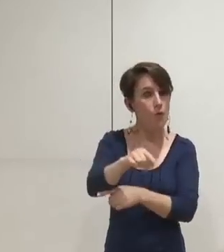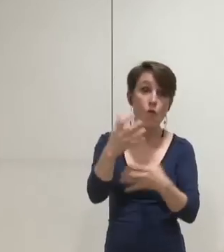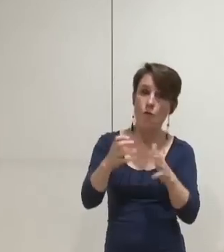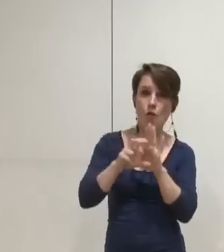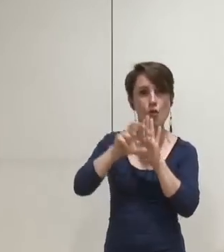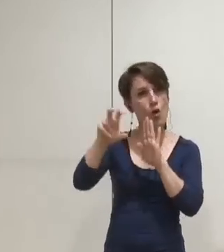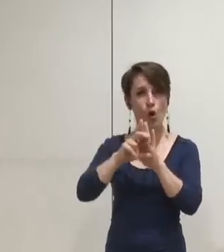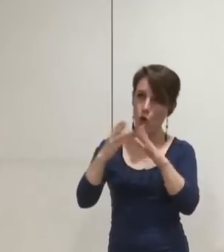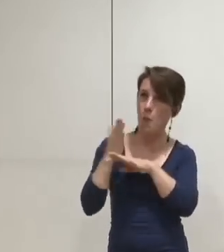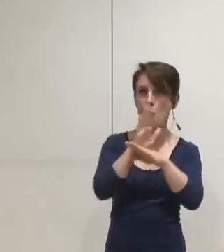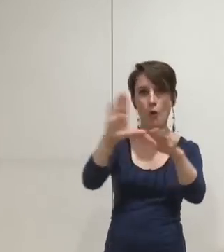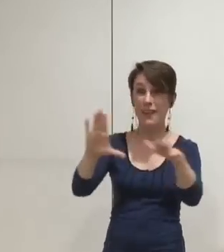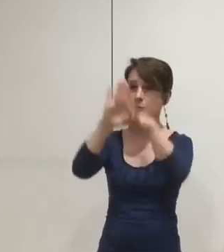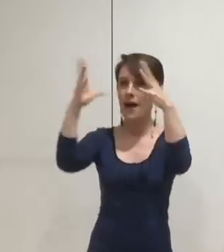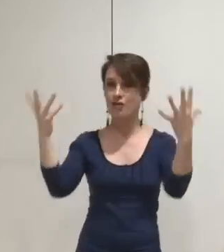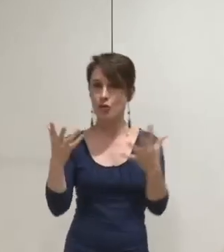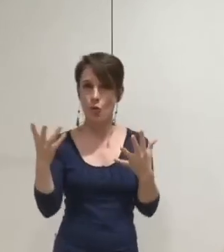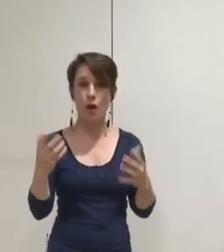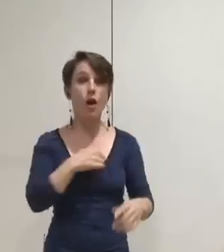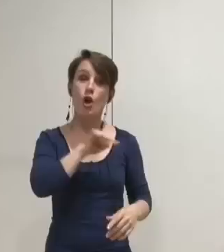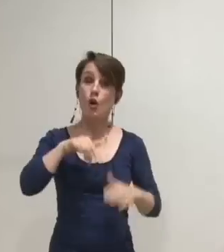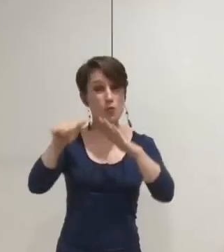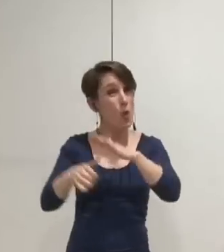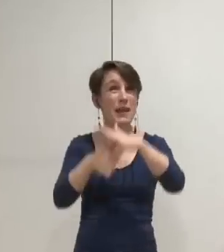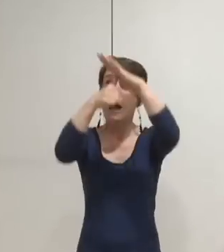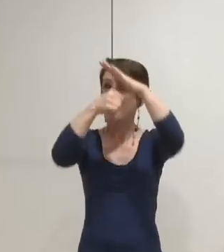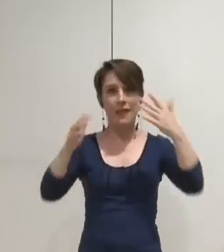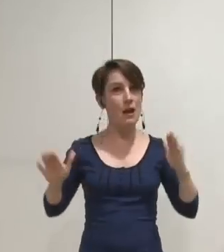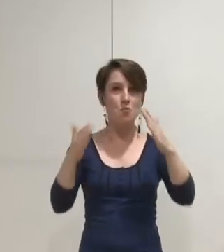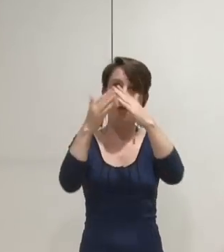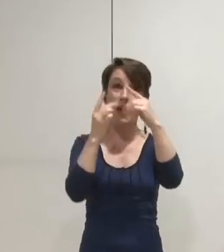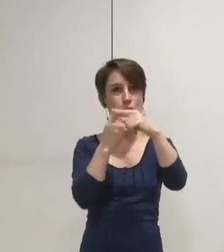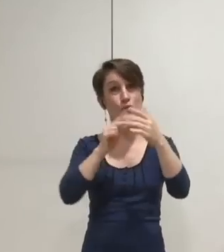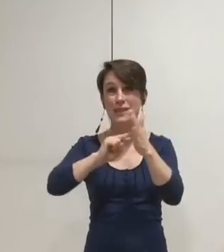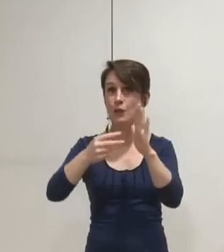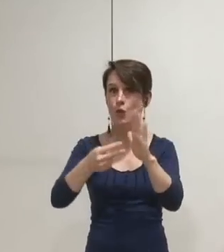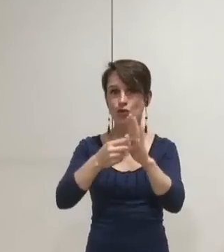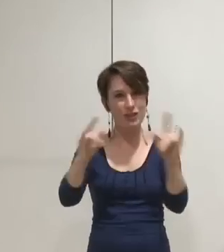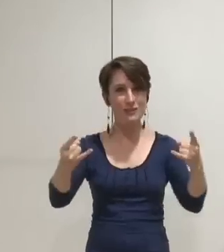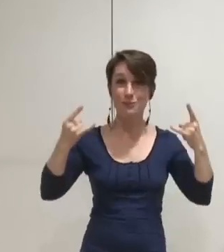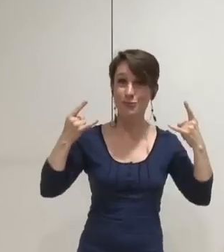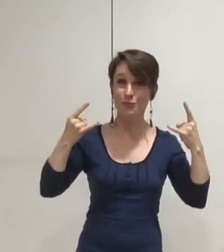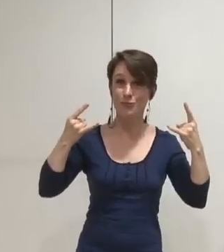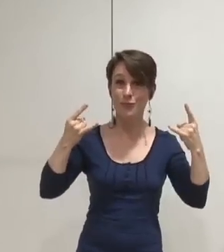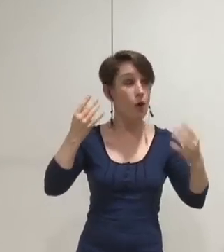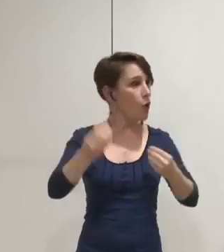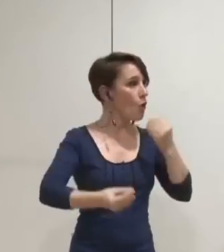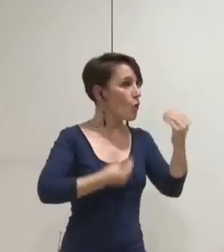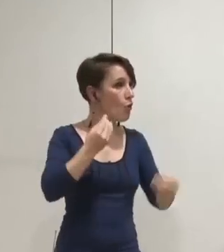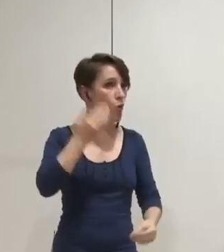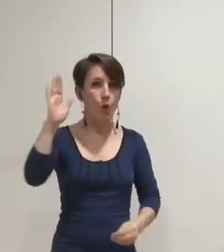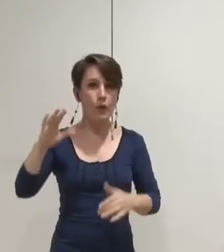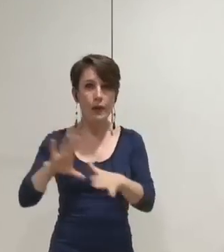veut-elle vendre est-ce que nous sommes une capitale de la montagne et des technologies ou est-ce que nous sommes quoi qu'est-ce que nous